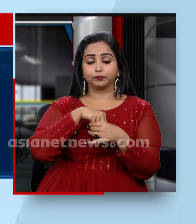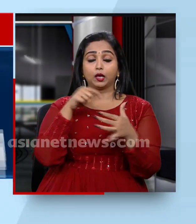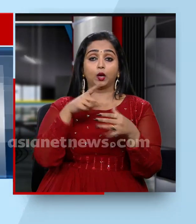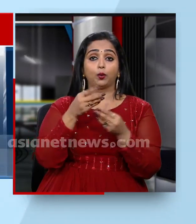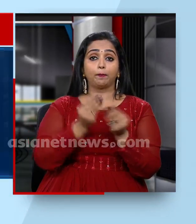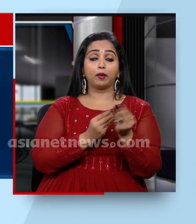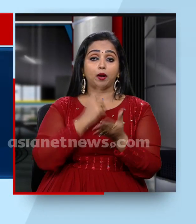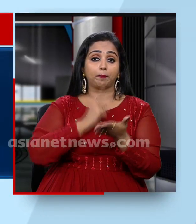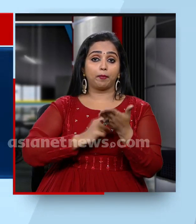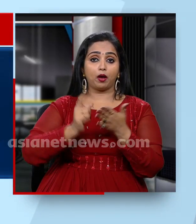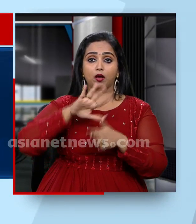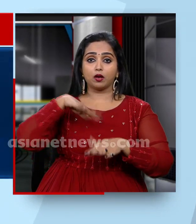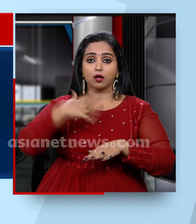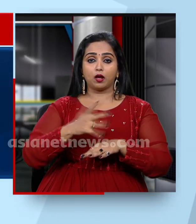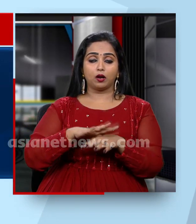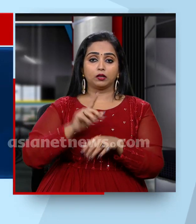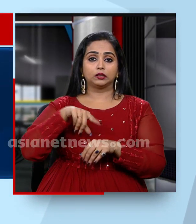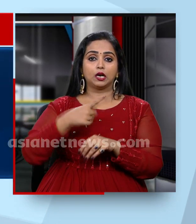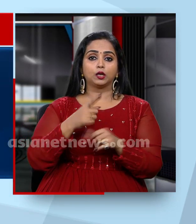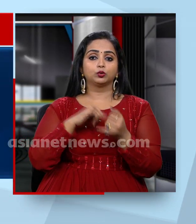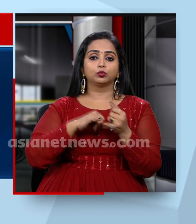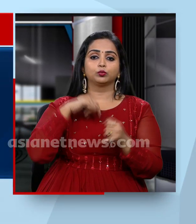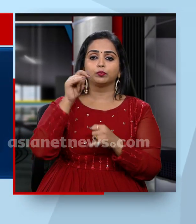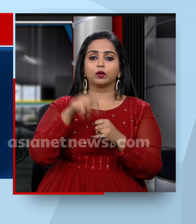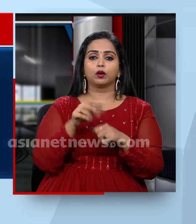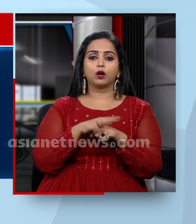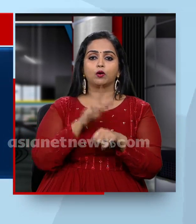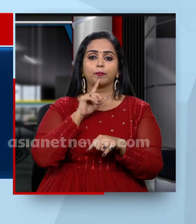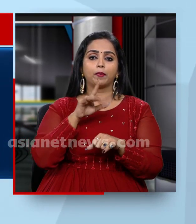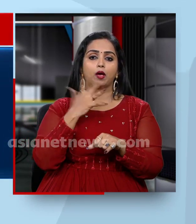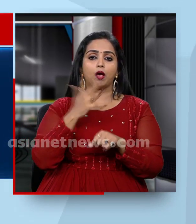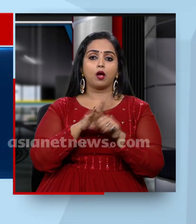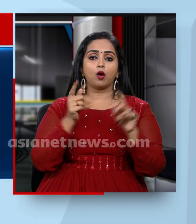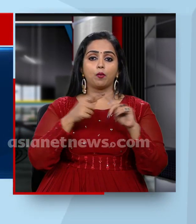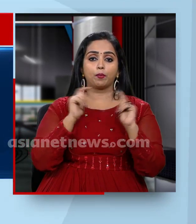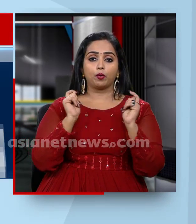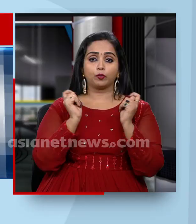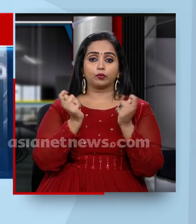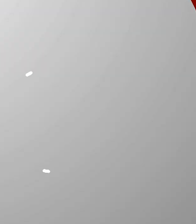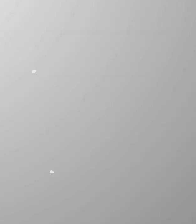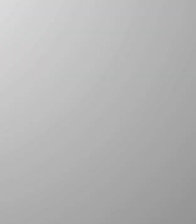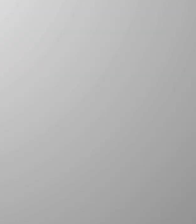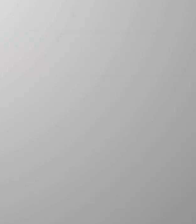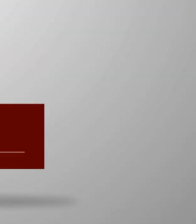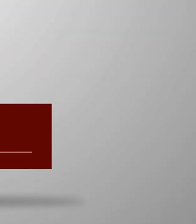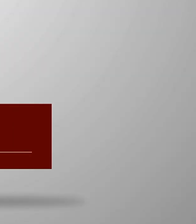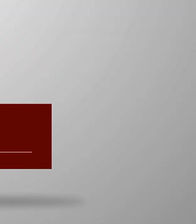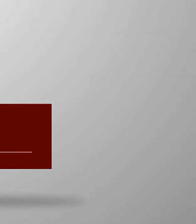പാസായ പശ്ചാത്തലത്തിൽ ഇനിയിപ്പോൾ സുപ്രീം കോടതിയെ സമീപിക്കാനുള്ള ഒരു ആലോചന പ്രതിപക്ഷത്തിന്റെ ഭാഗത്തുനിന്നുണ്ട് എന്നാണ് സൂചന.